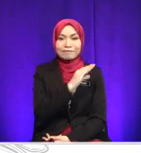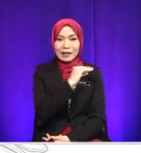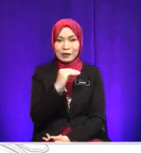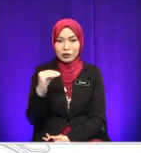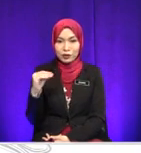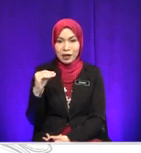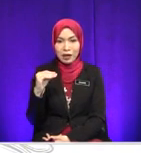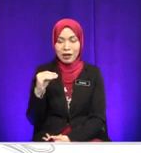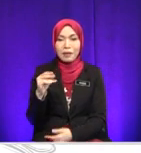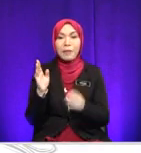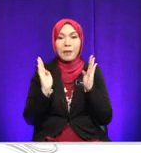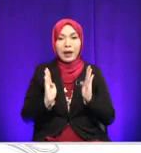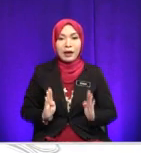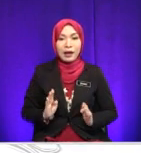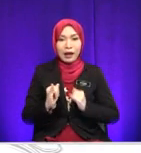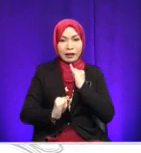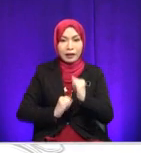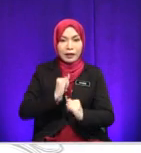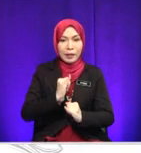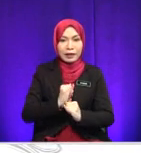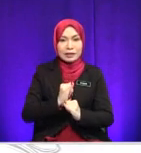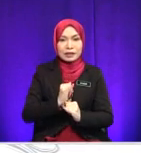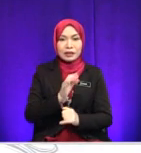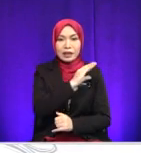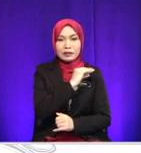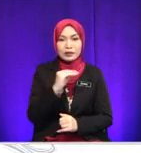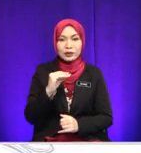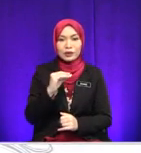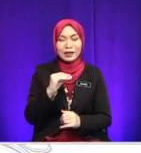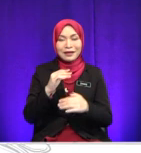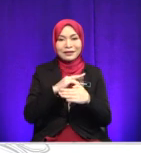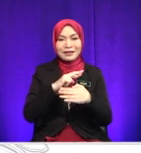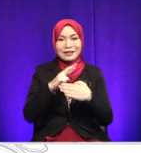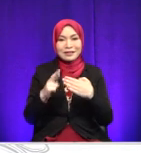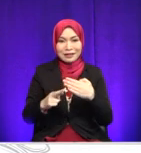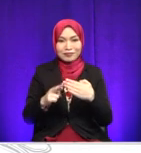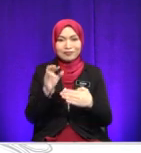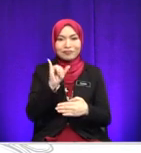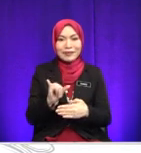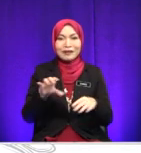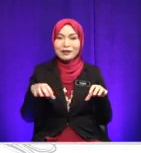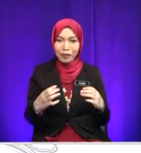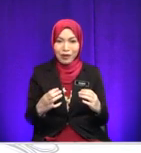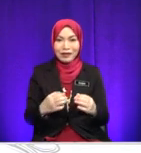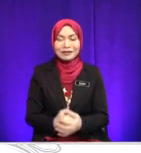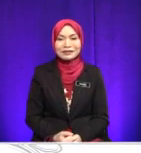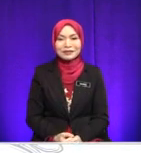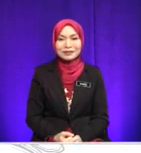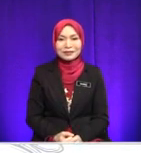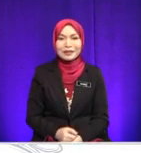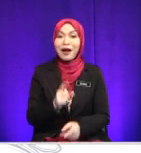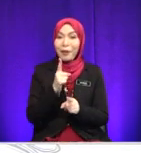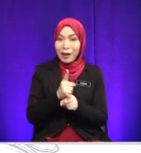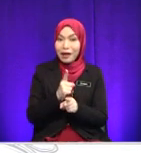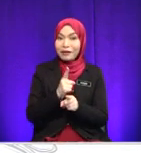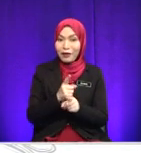dan pelaksanaan keputusan yang diambil dalam badan itu. Itu saja, Cikgu. Betullah tu. Berdasarkan bahan yang dibaca daripada